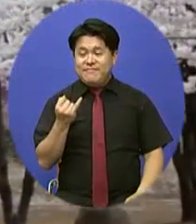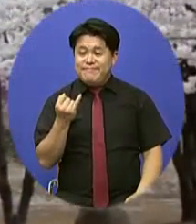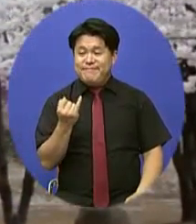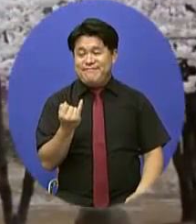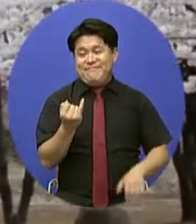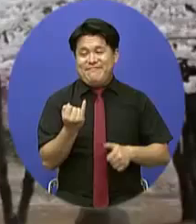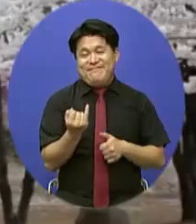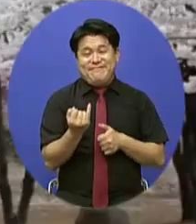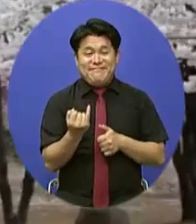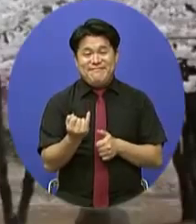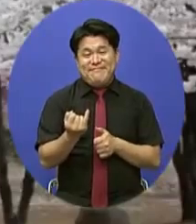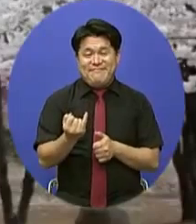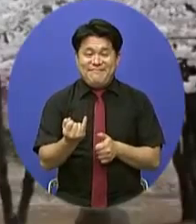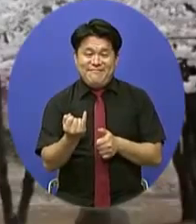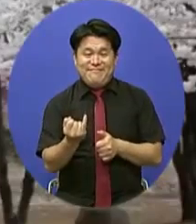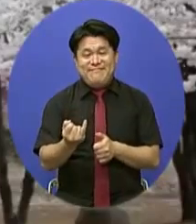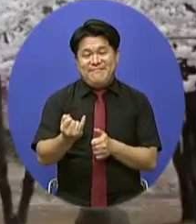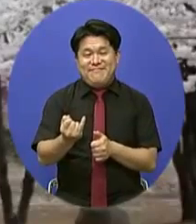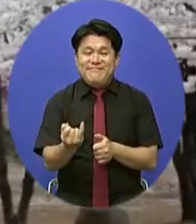어머님 나의